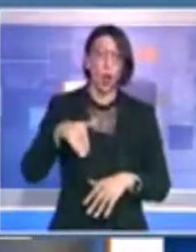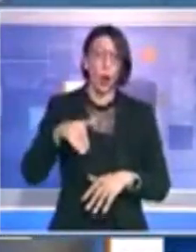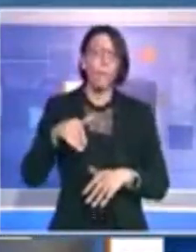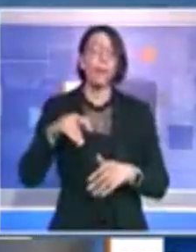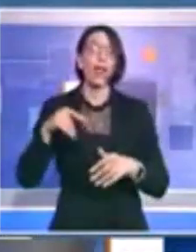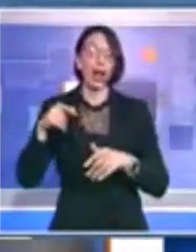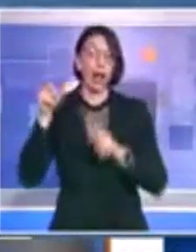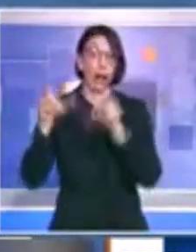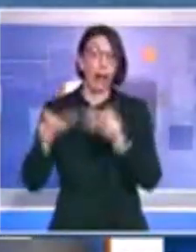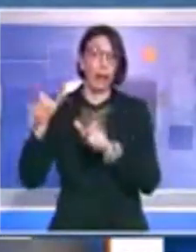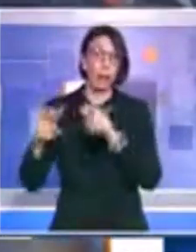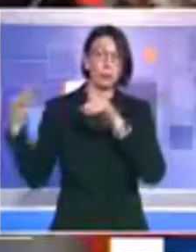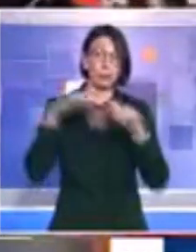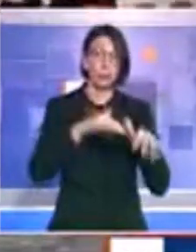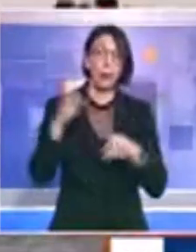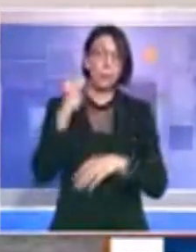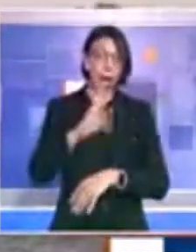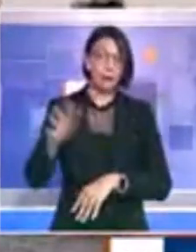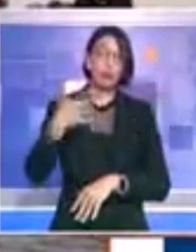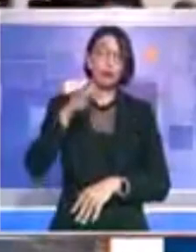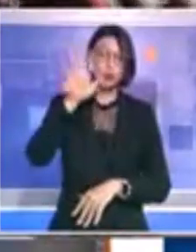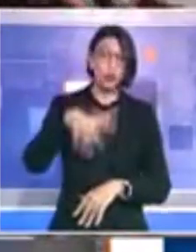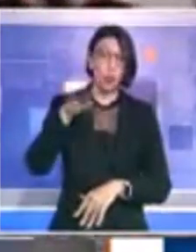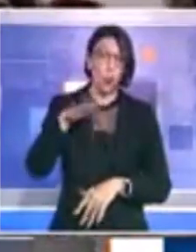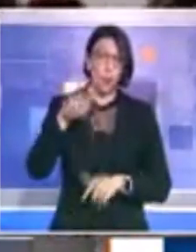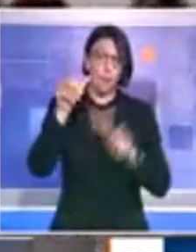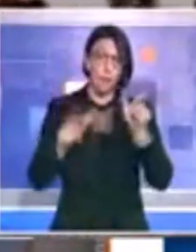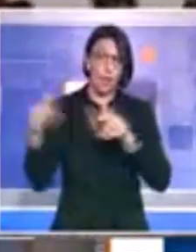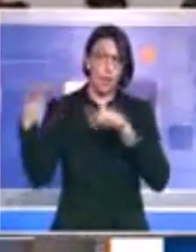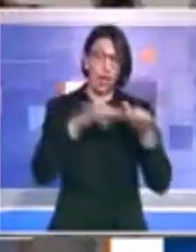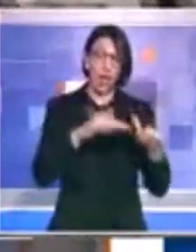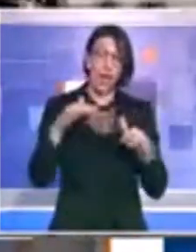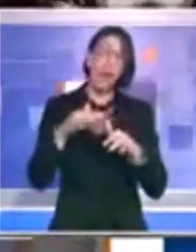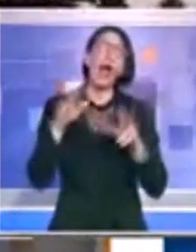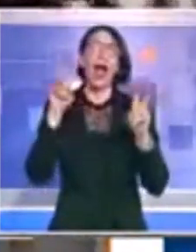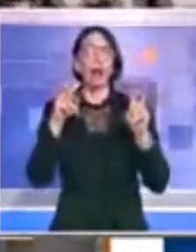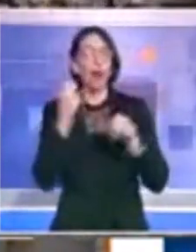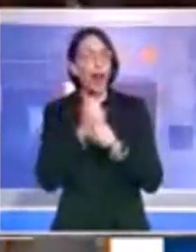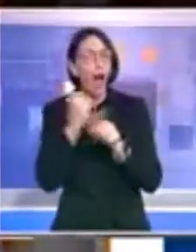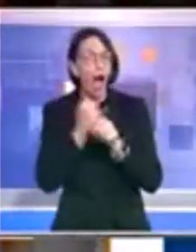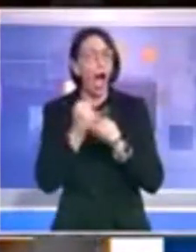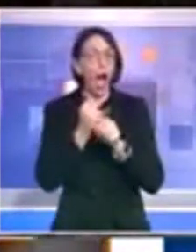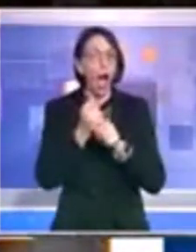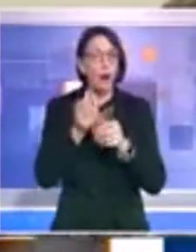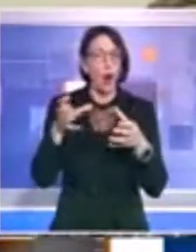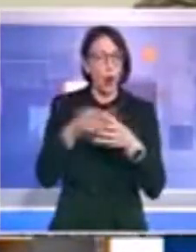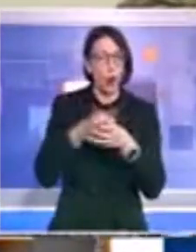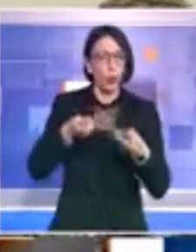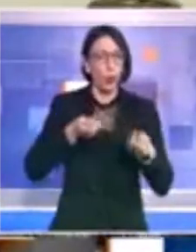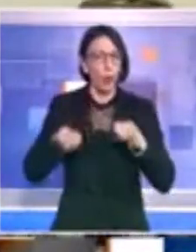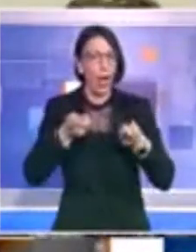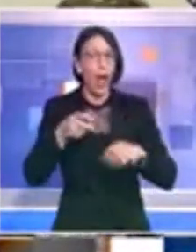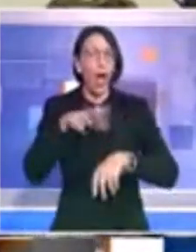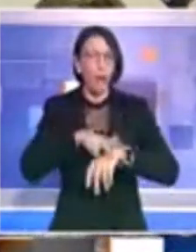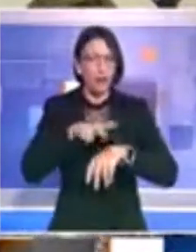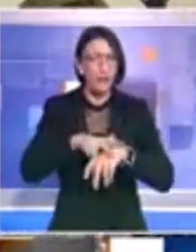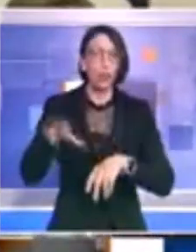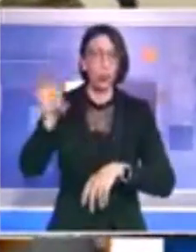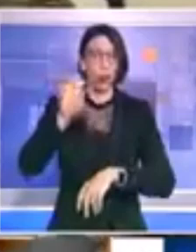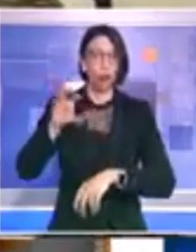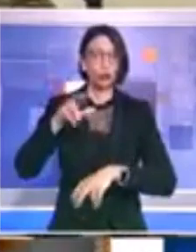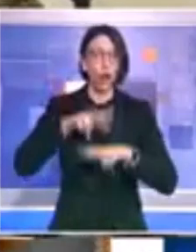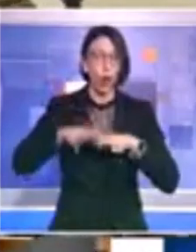in Basilicata dovrebbero arrivare circa 5.000 migranti e il tema su cui lavorerà la cabina di regia tra prefetture regione e comuni